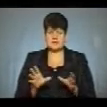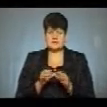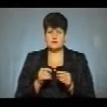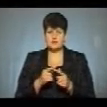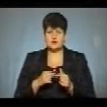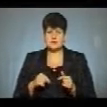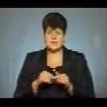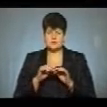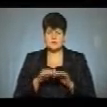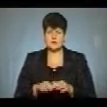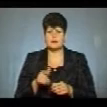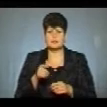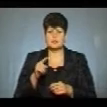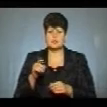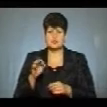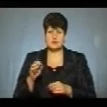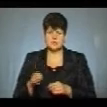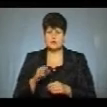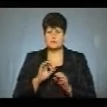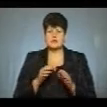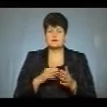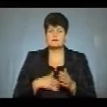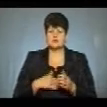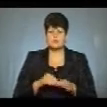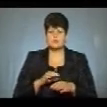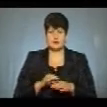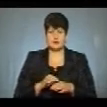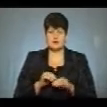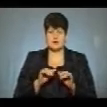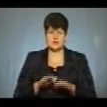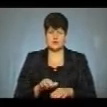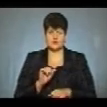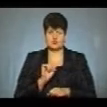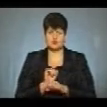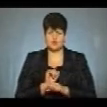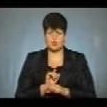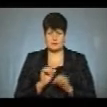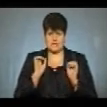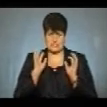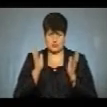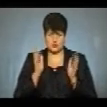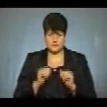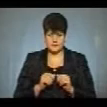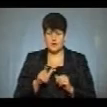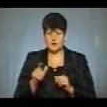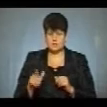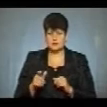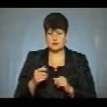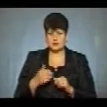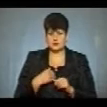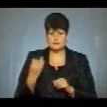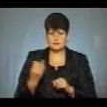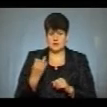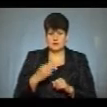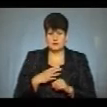Співорганізаторка заходу Галина Зот розповіла, для чого проводять акцію «Стоп інсульт». Ми стараємося, щоб люди зацікавилися такою